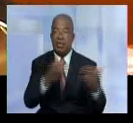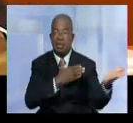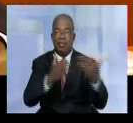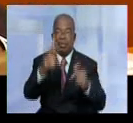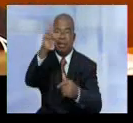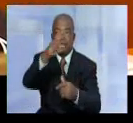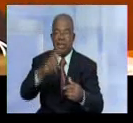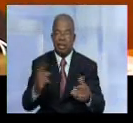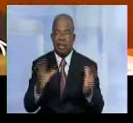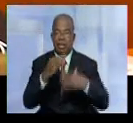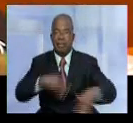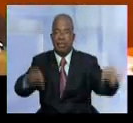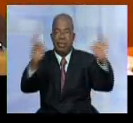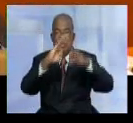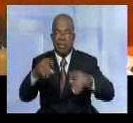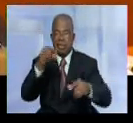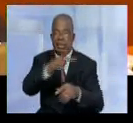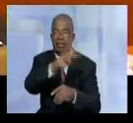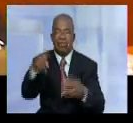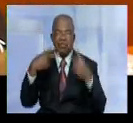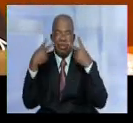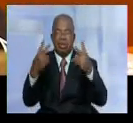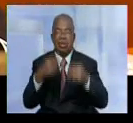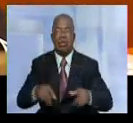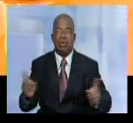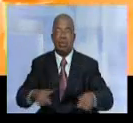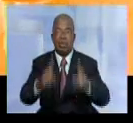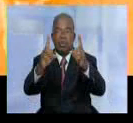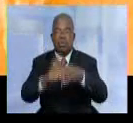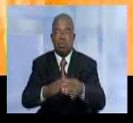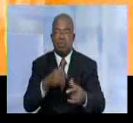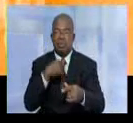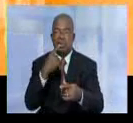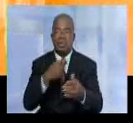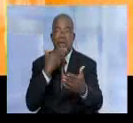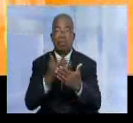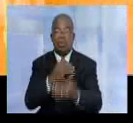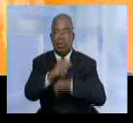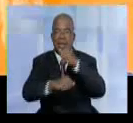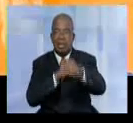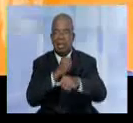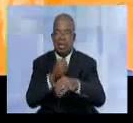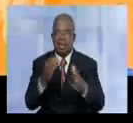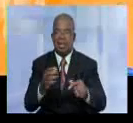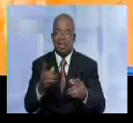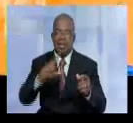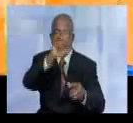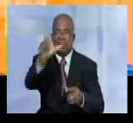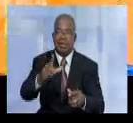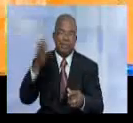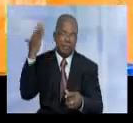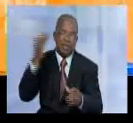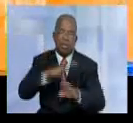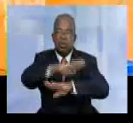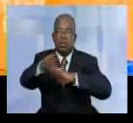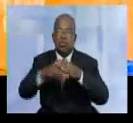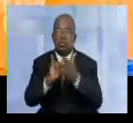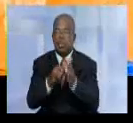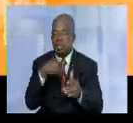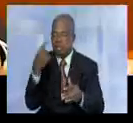tous. Lors de la présentation des vœux à la nation, le lundi dernier, tous les